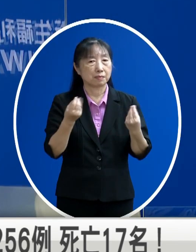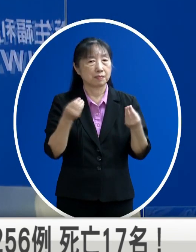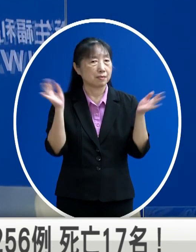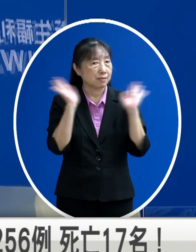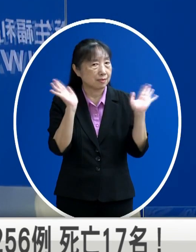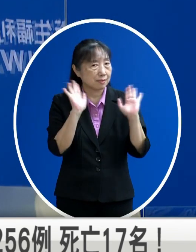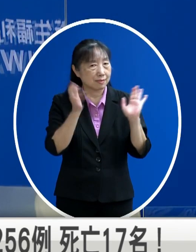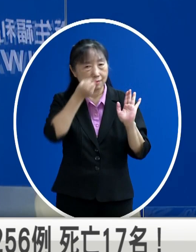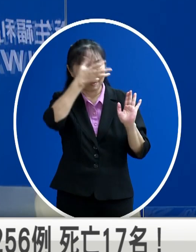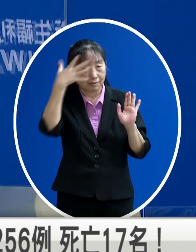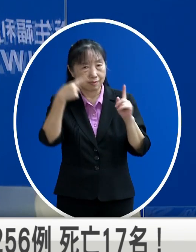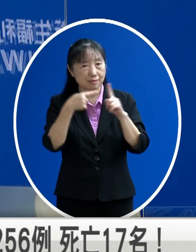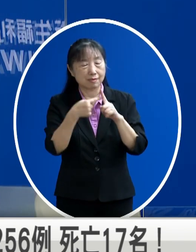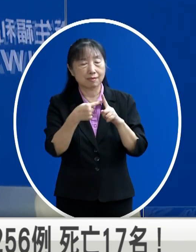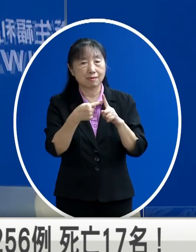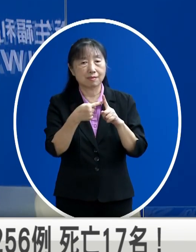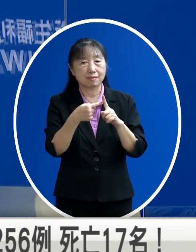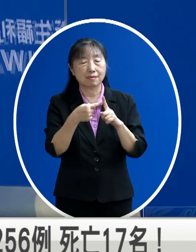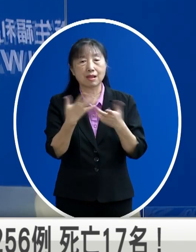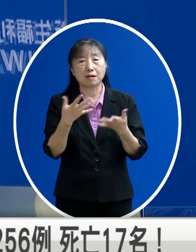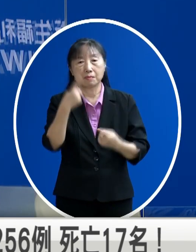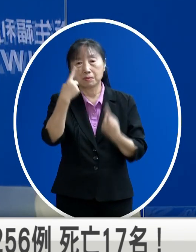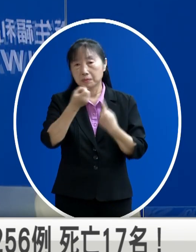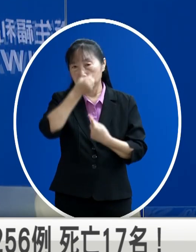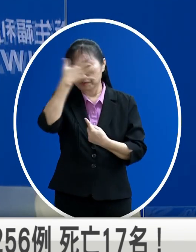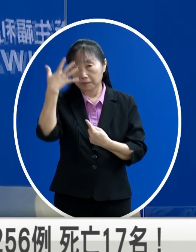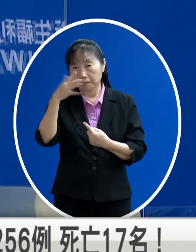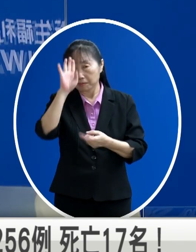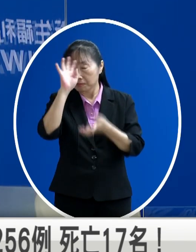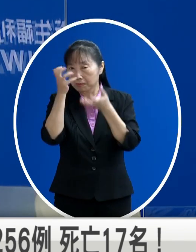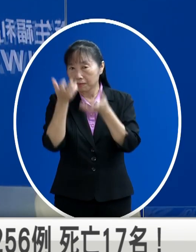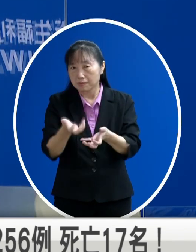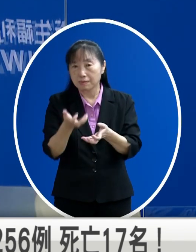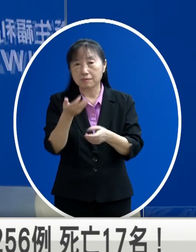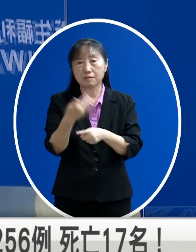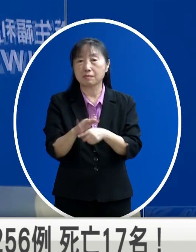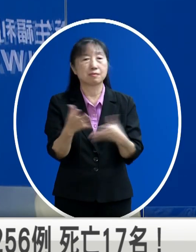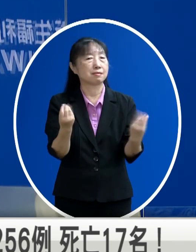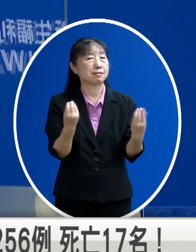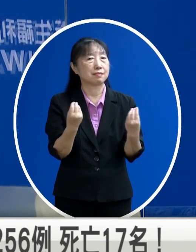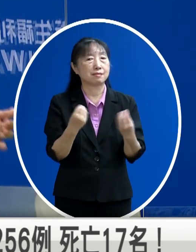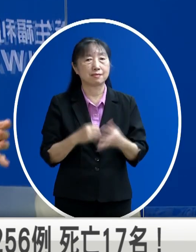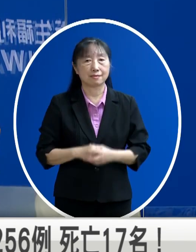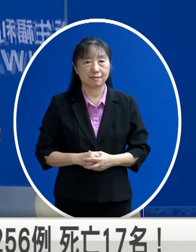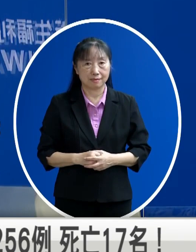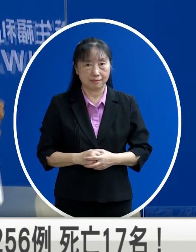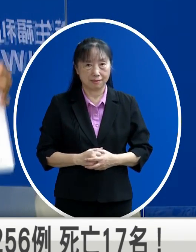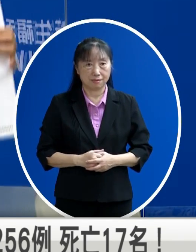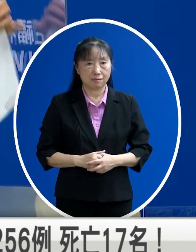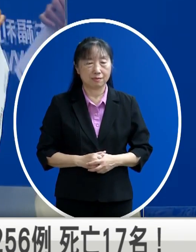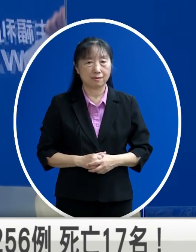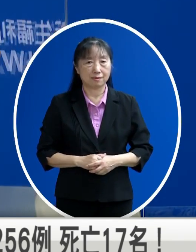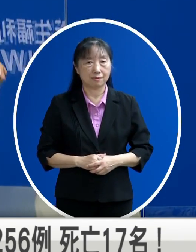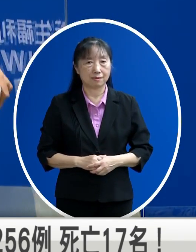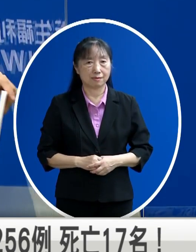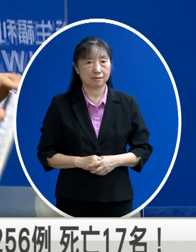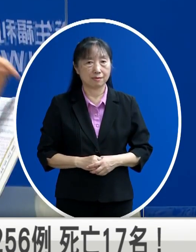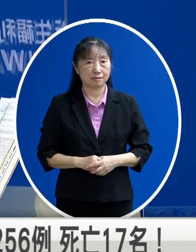儿童、青少年或者是较年轻的重症或者是死亡的个案。